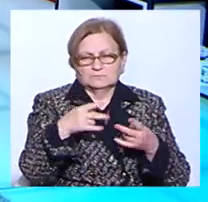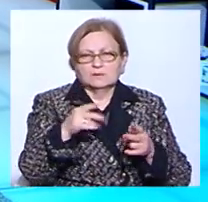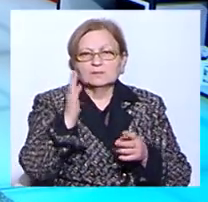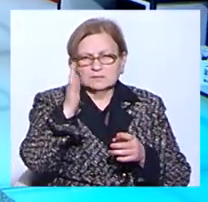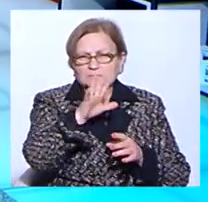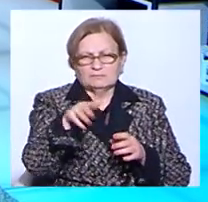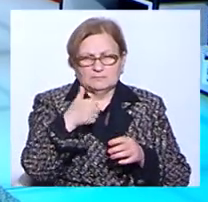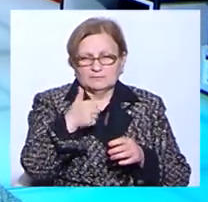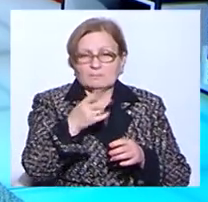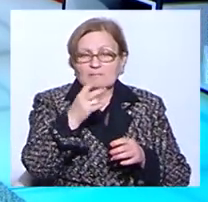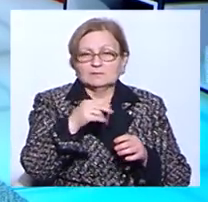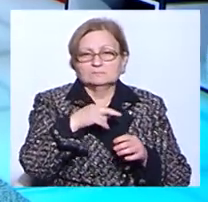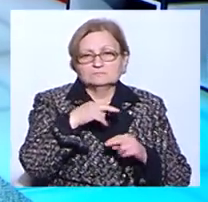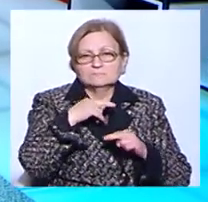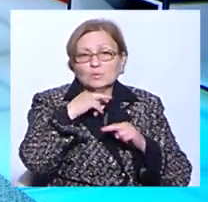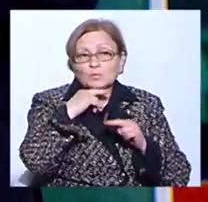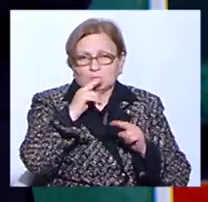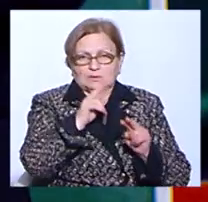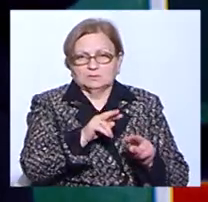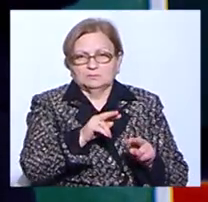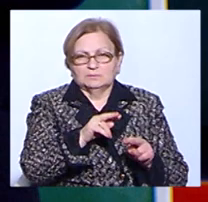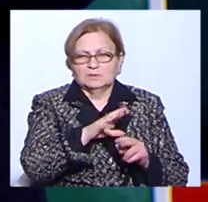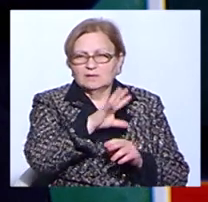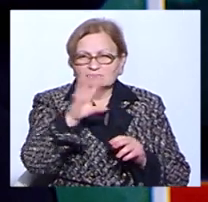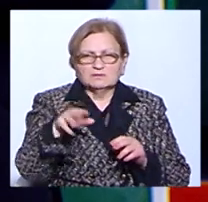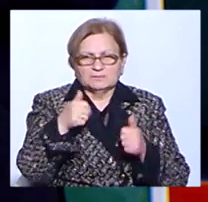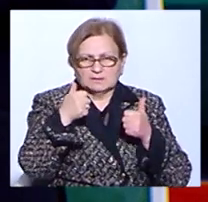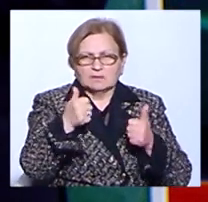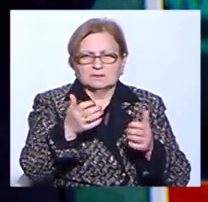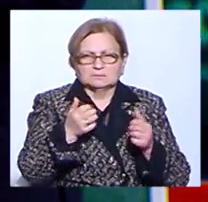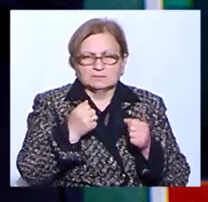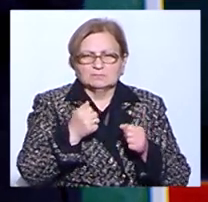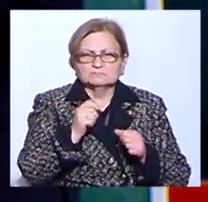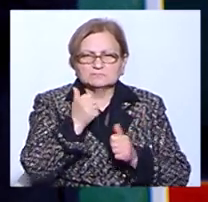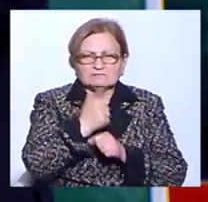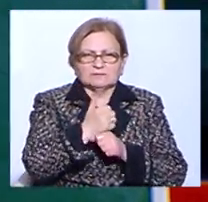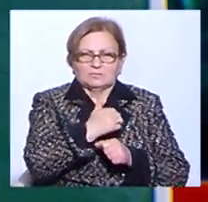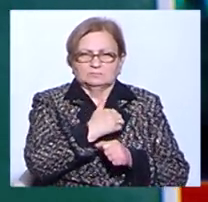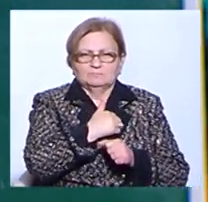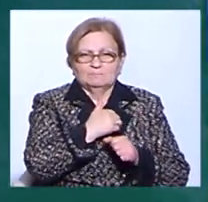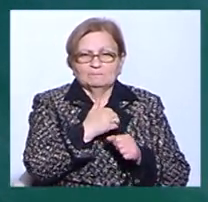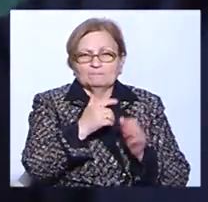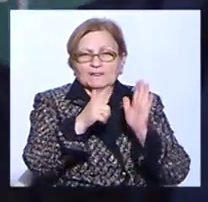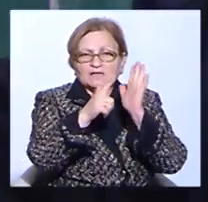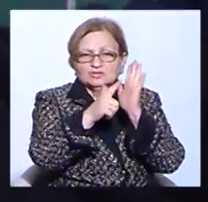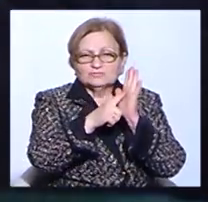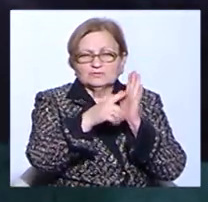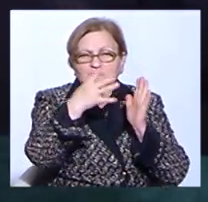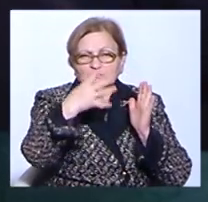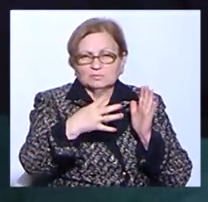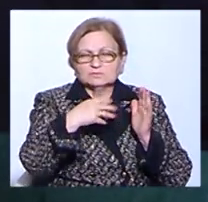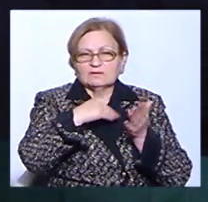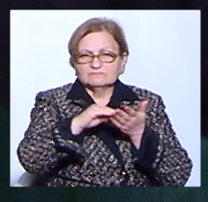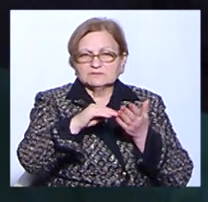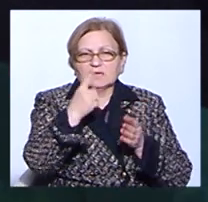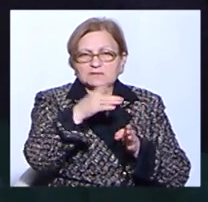გამოგვივა. და თავიდან რომ ესეთი განწყობით იყავით, დაინახავთ, რომ ყველაფერიც გამოგივიდეთ, თავარია მოინდომოთ. მაშ 7 მე-4-ი დავწერე მე